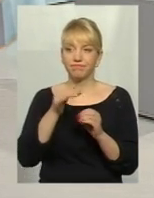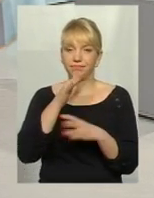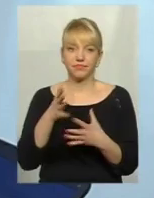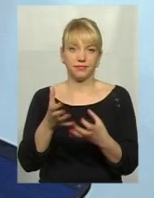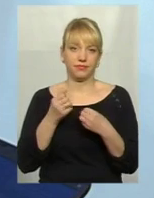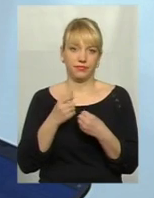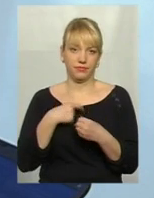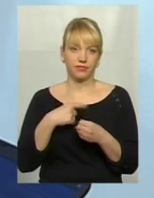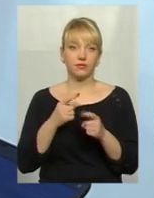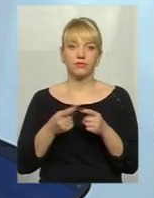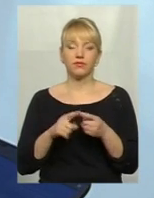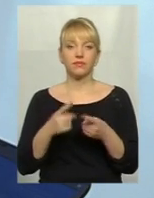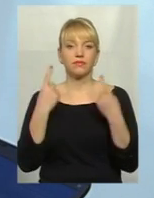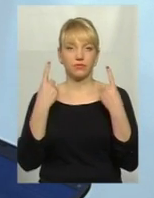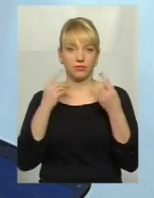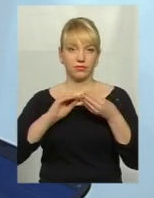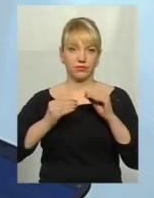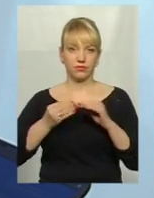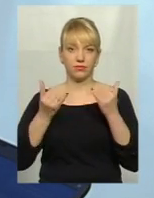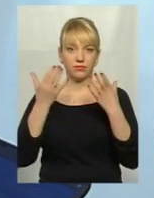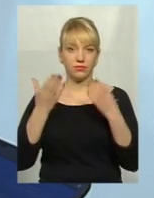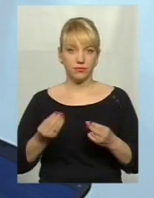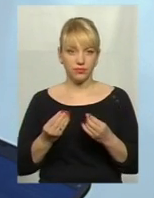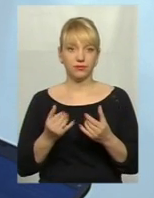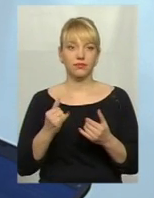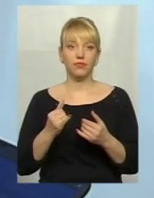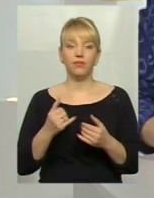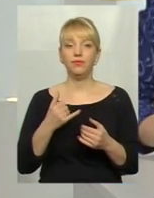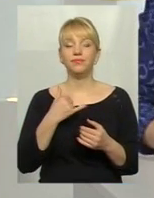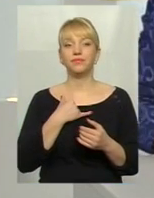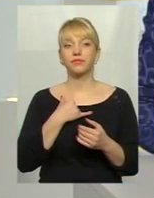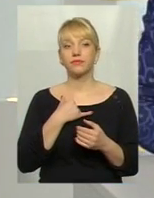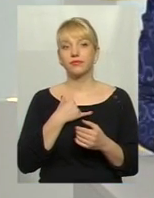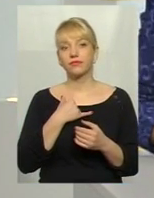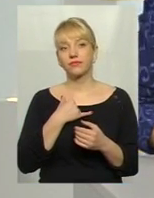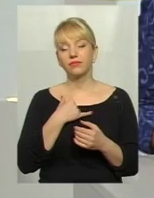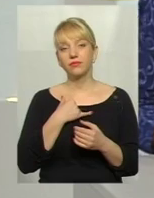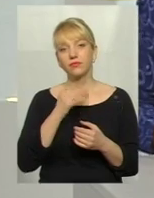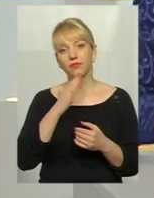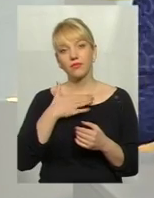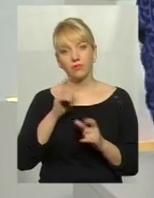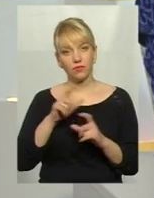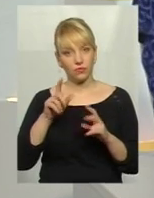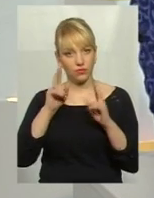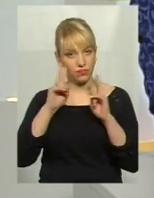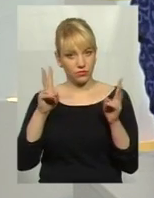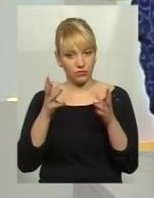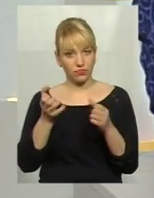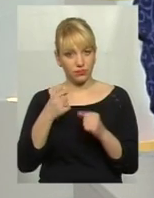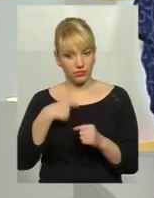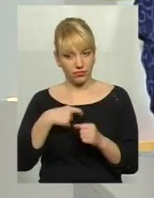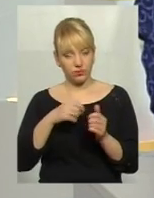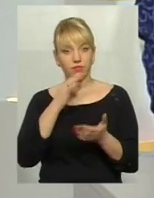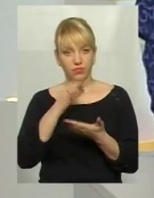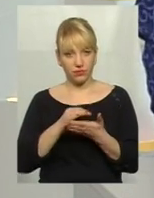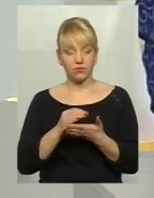тому це є досить велика проблема на сьогоднішній день. І в мене наші люди розучилися брати на себе відповідальність?